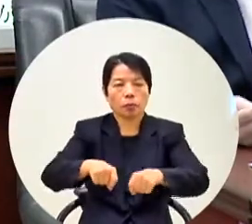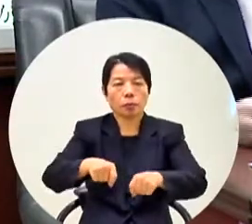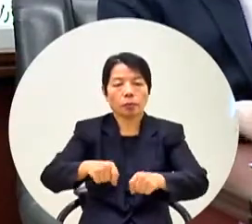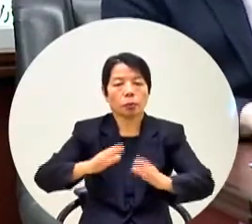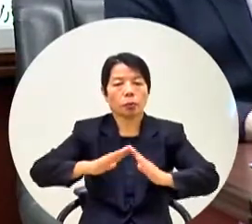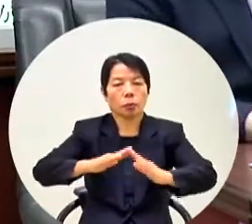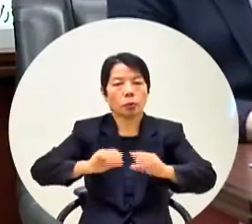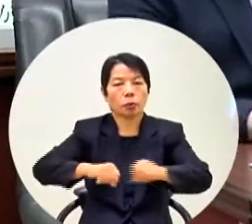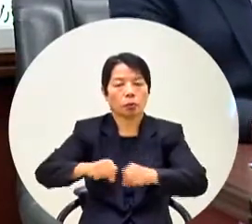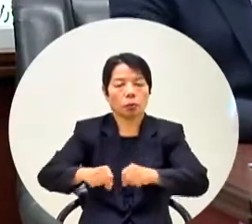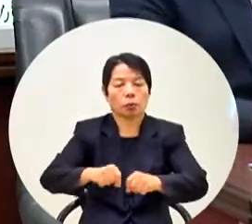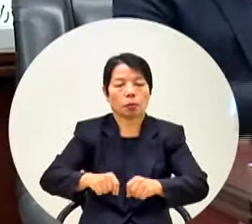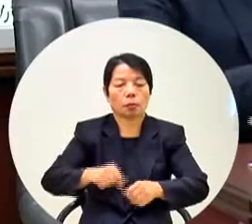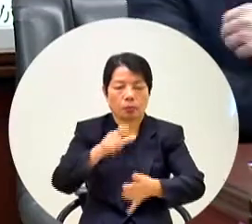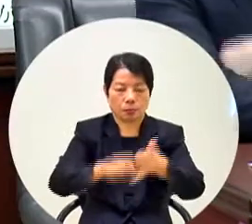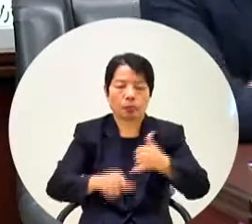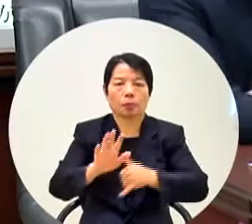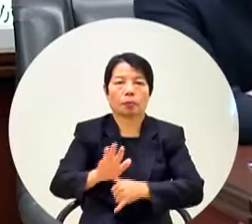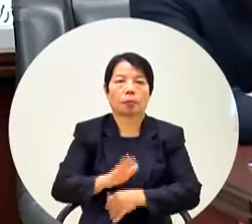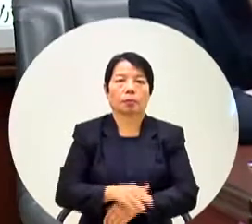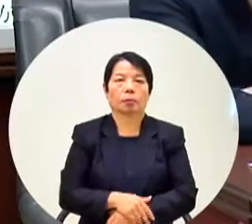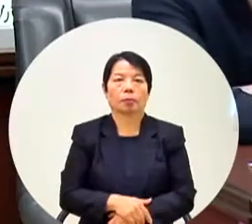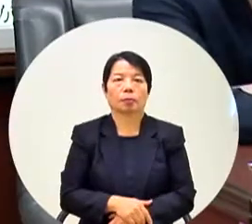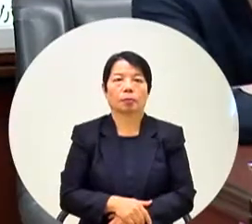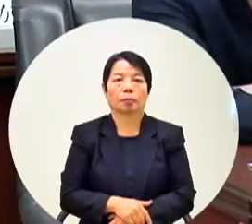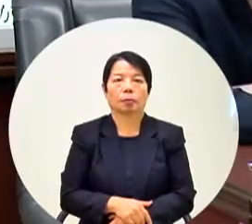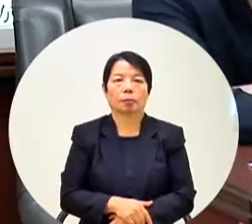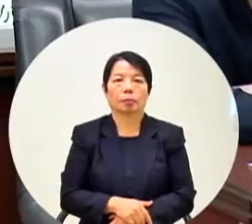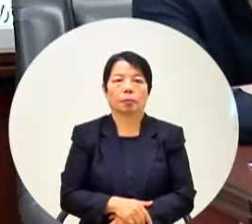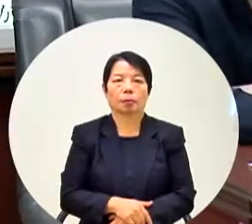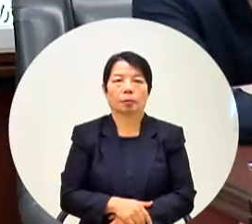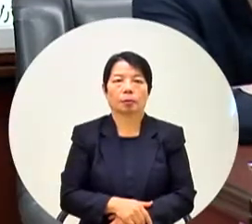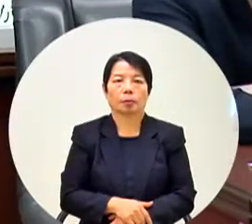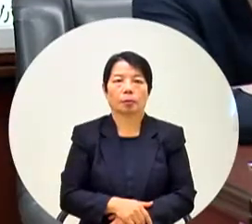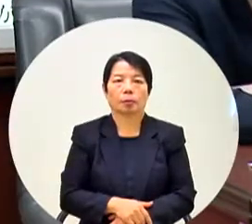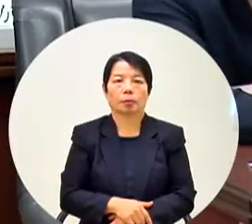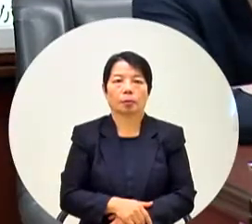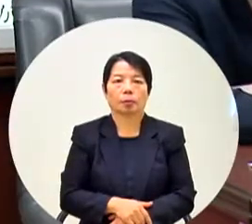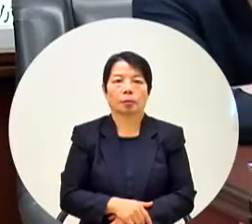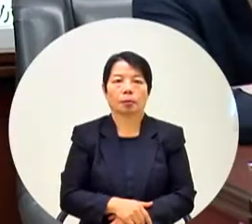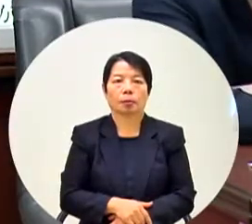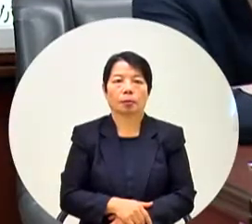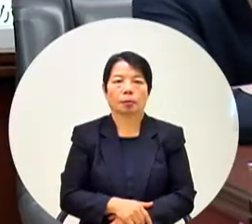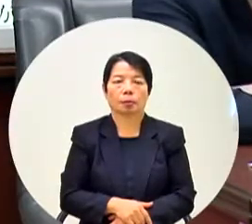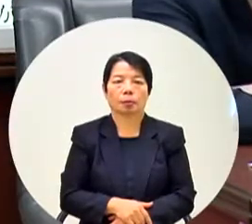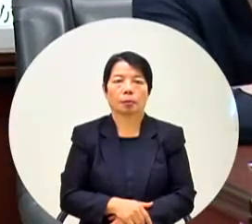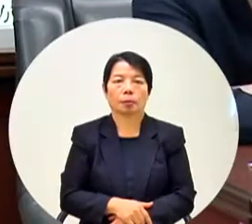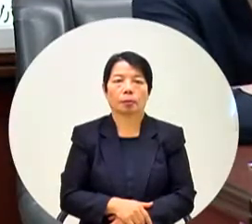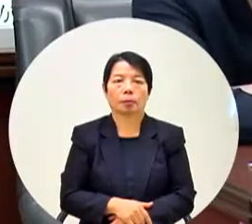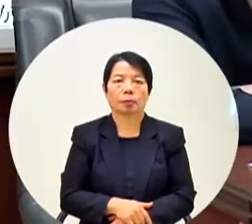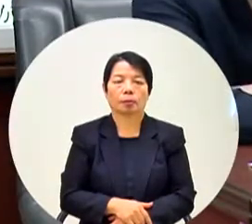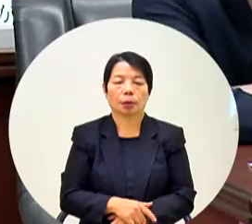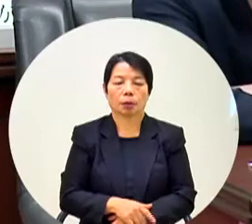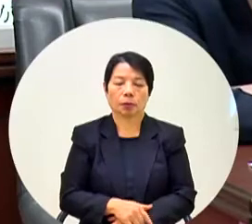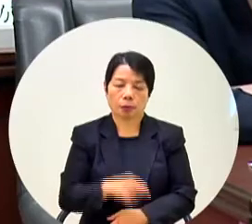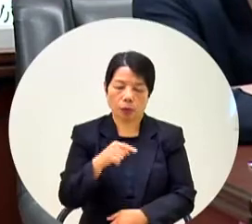的一个项目吼。那我想啦吼，伫遮一个重点，